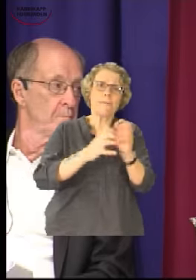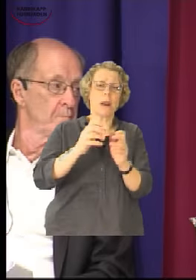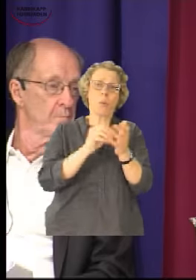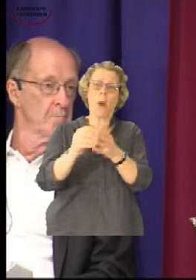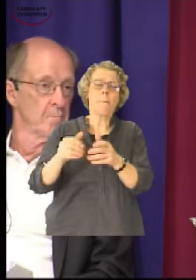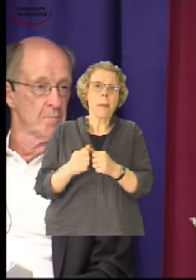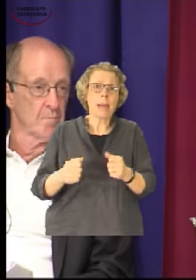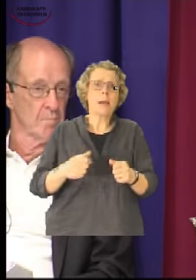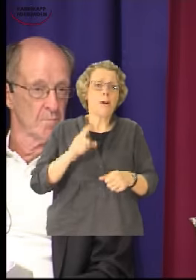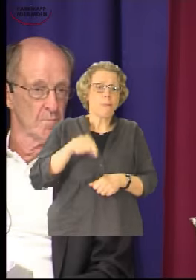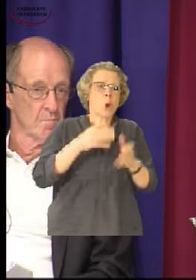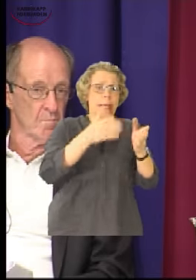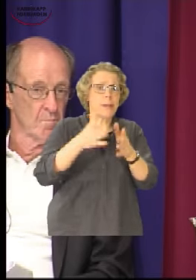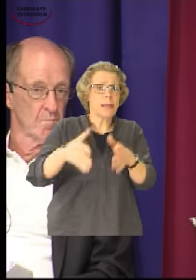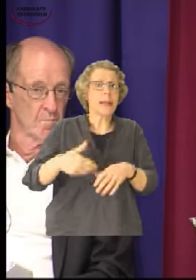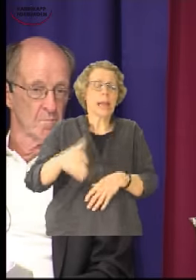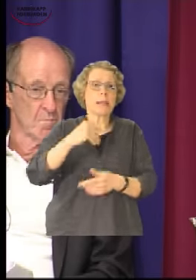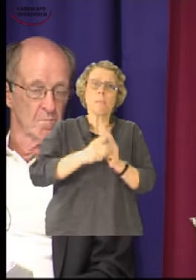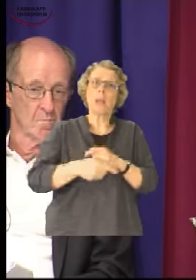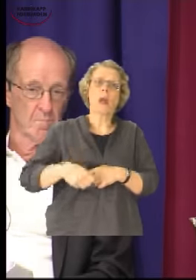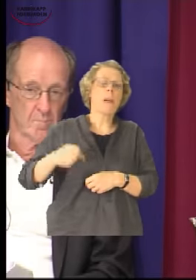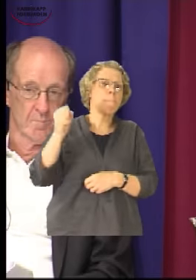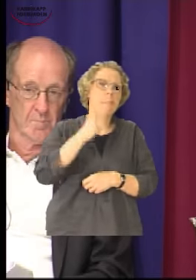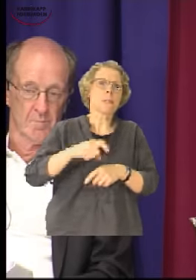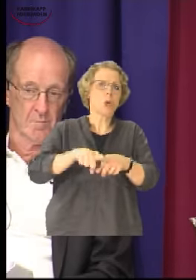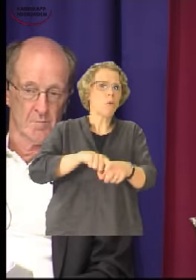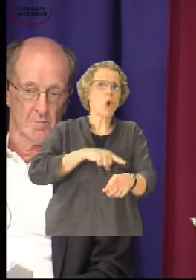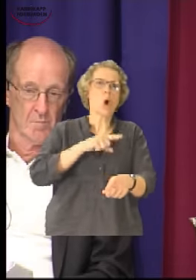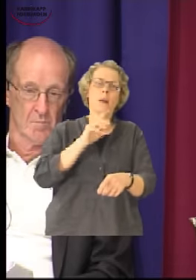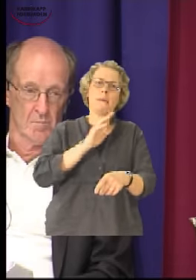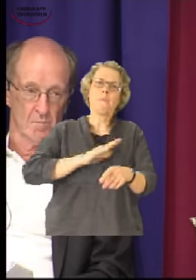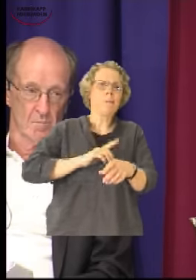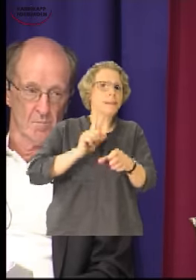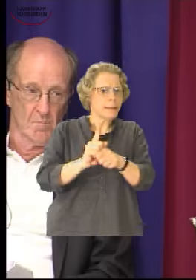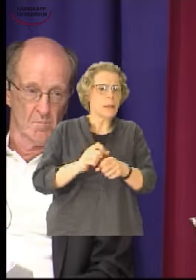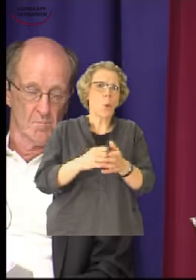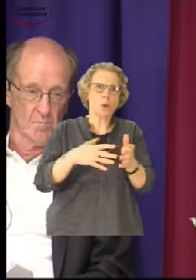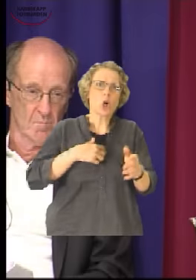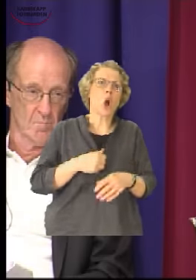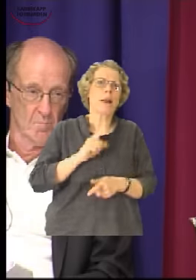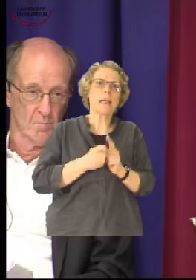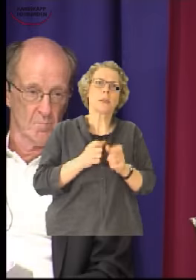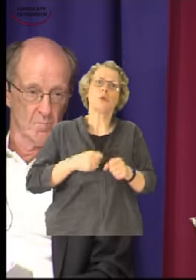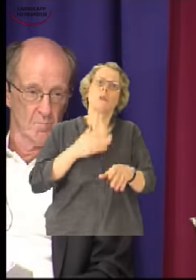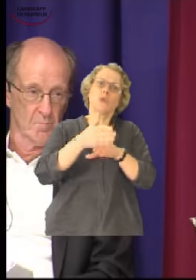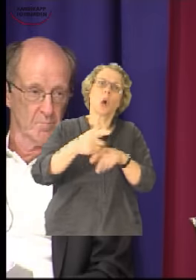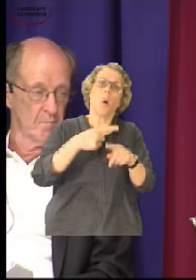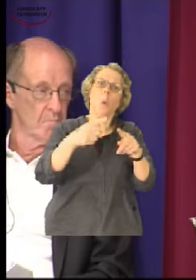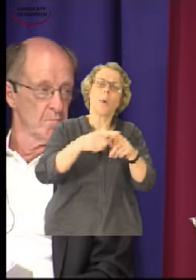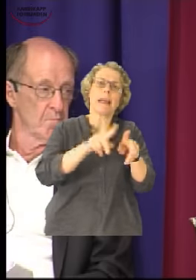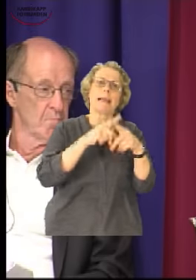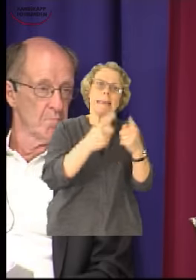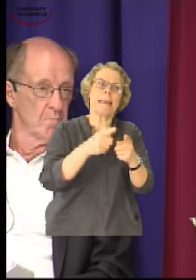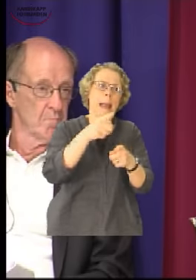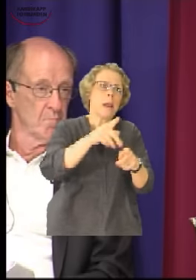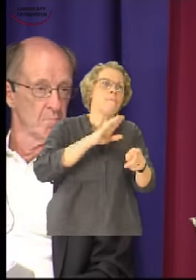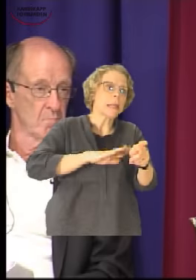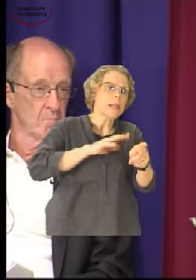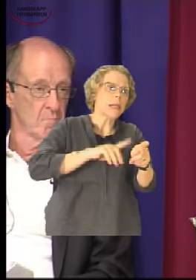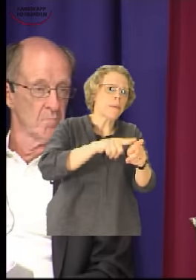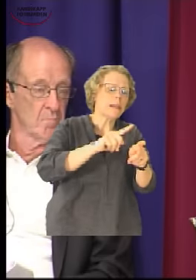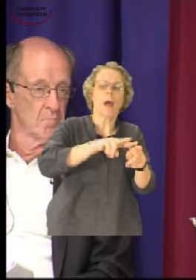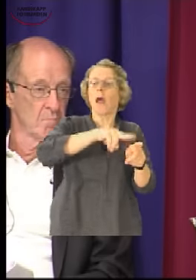många olika kliniker och däremellan ska jag till röntgen och till någon annan undersökning och dessutom ska jag på återbesök och så. Och från mitt